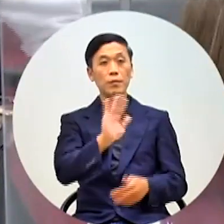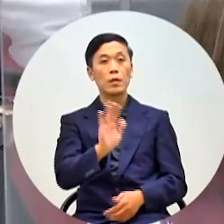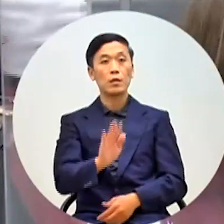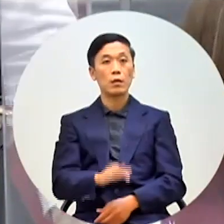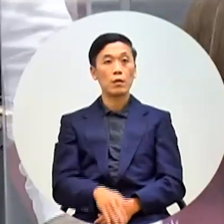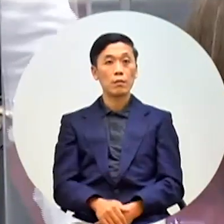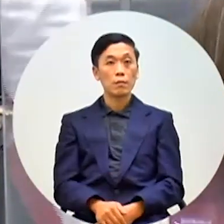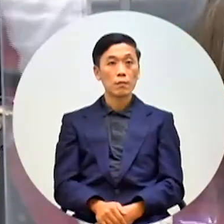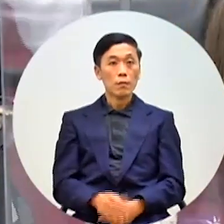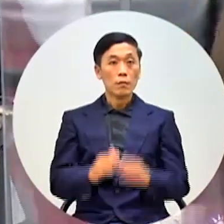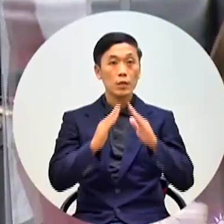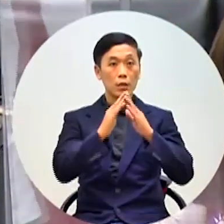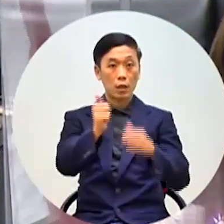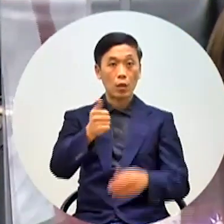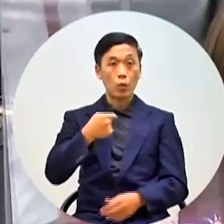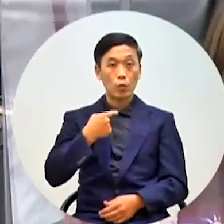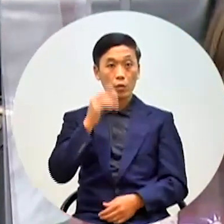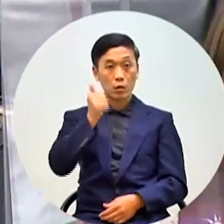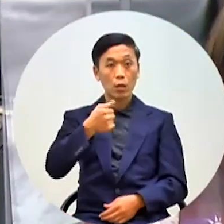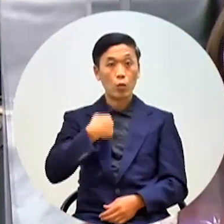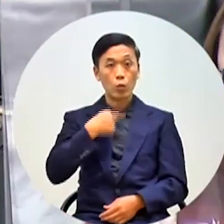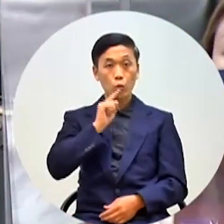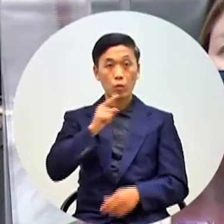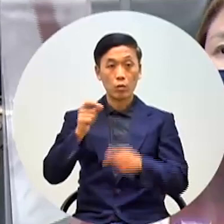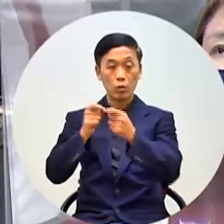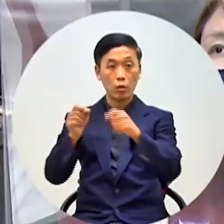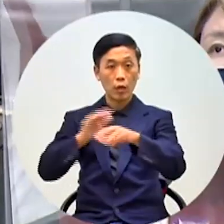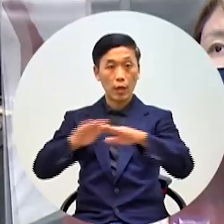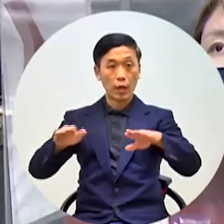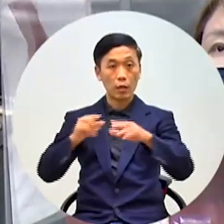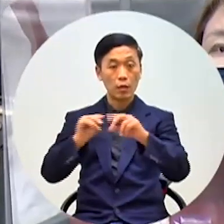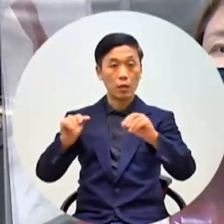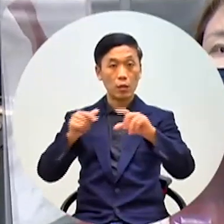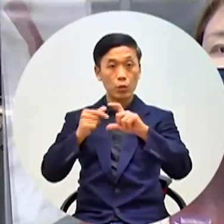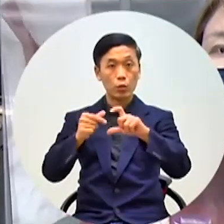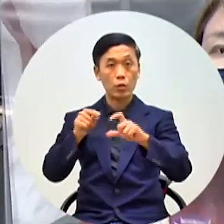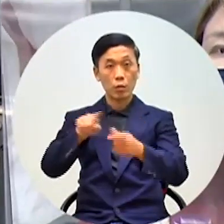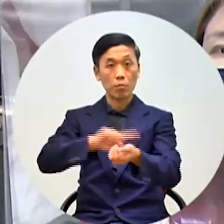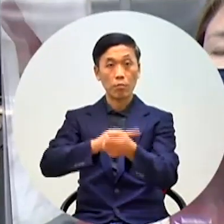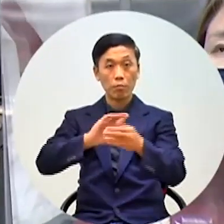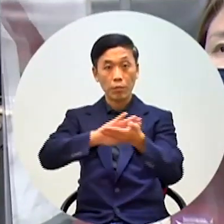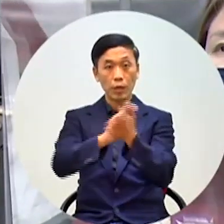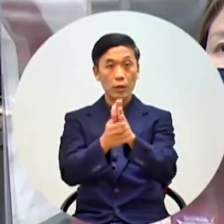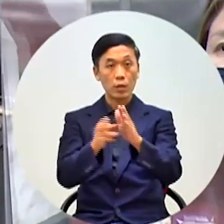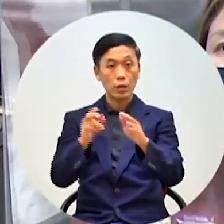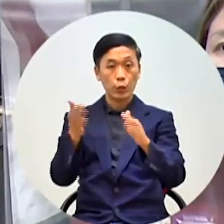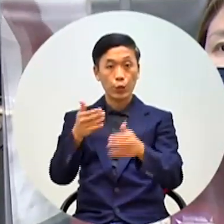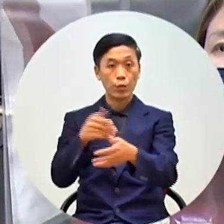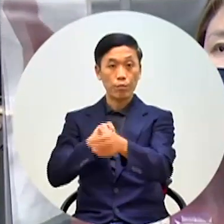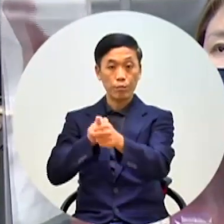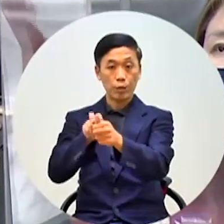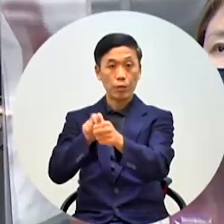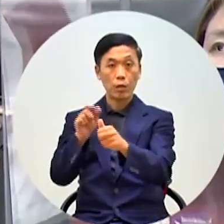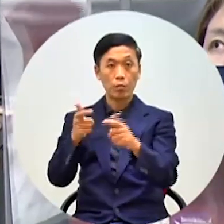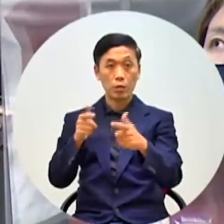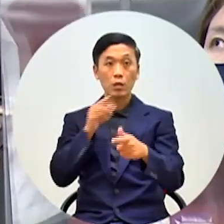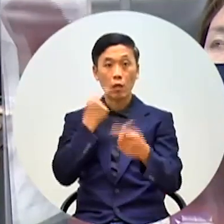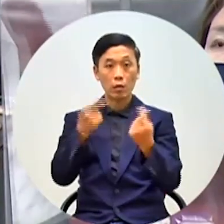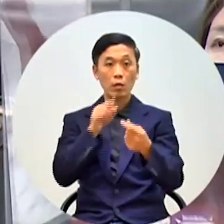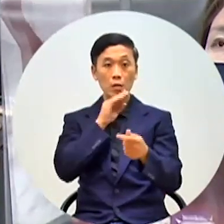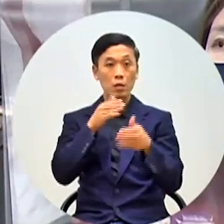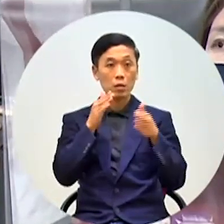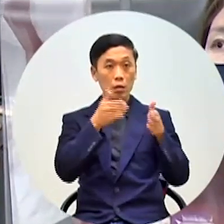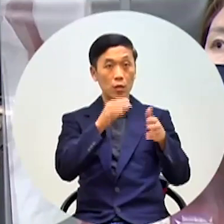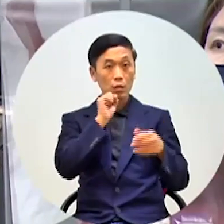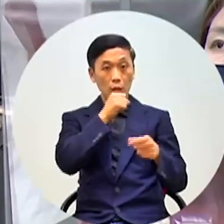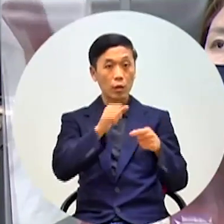其实这本身讲的吼，规个永安地区即卖已经唔是变成是一个养殖专区啊，变成是一个供应全台湾的社区的